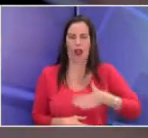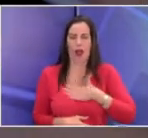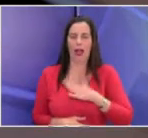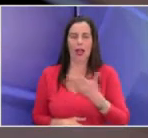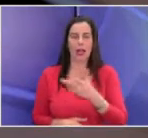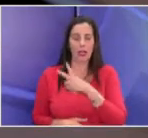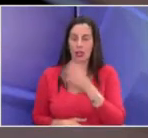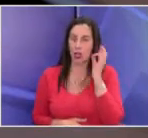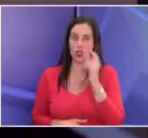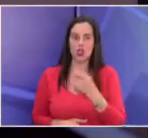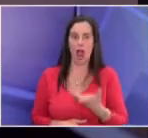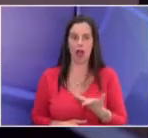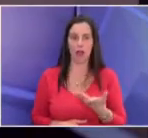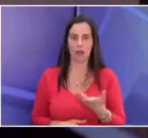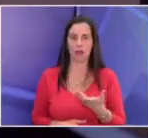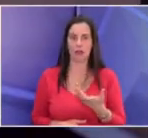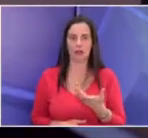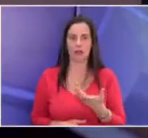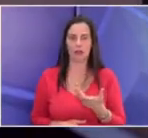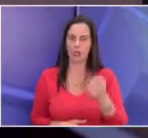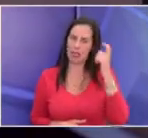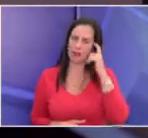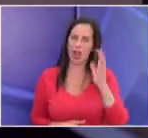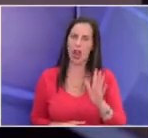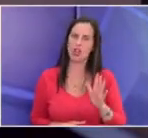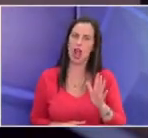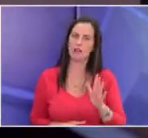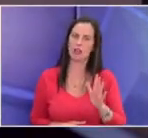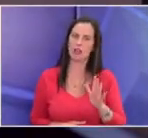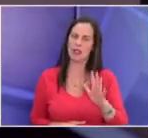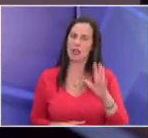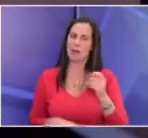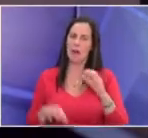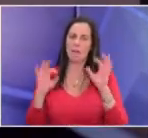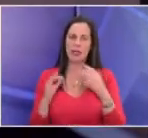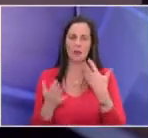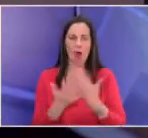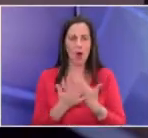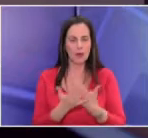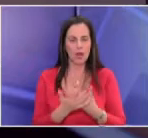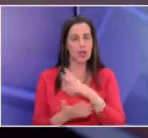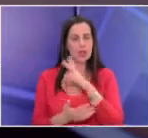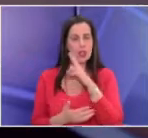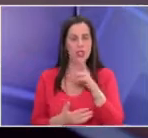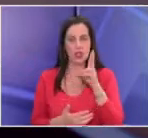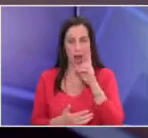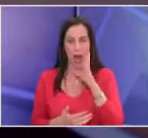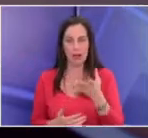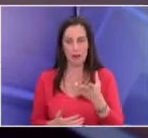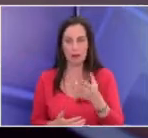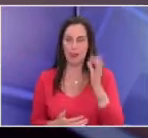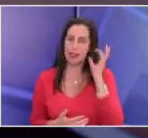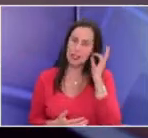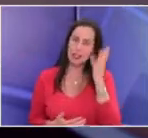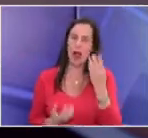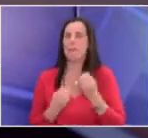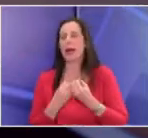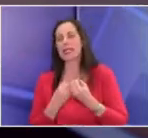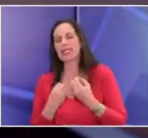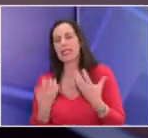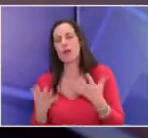עבר. אנחנו מדברים על ילד שנמצא כבר מעל לארבע שנים בשבי החמאס. אני